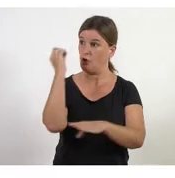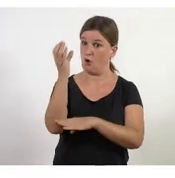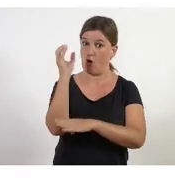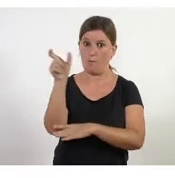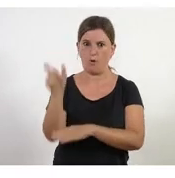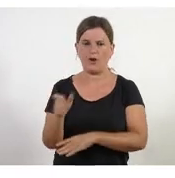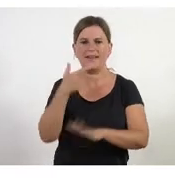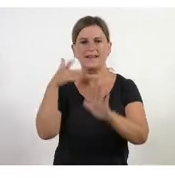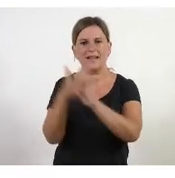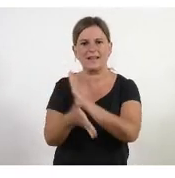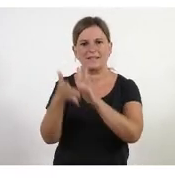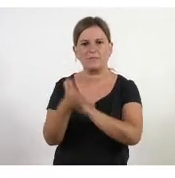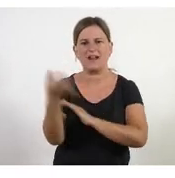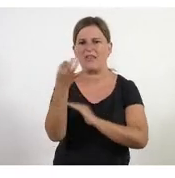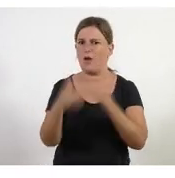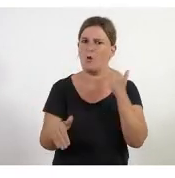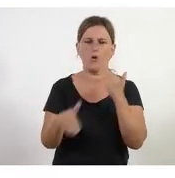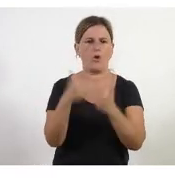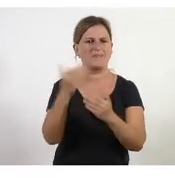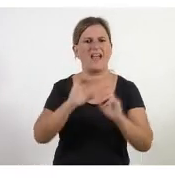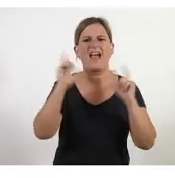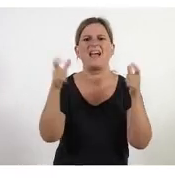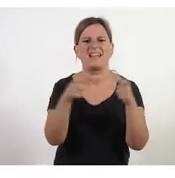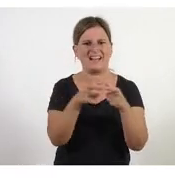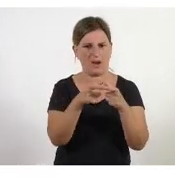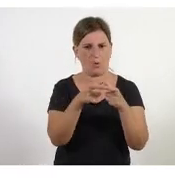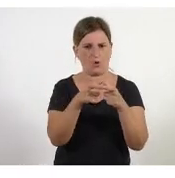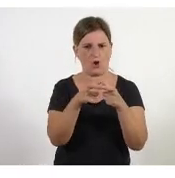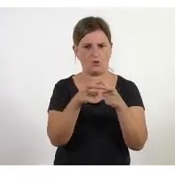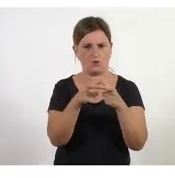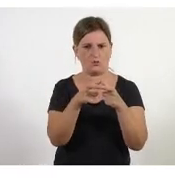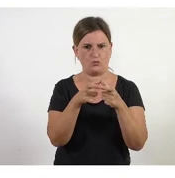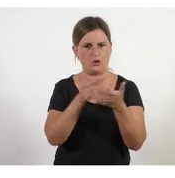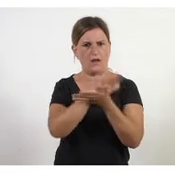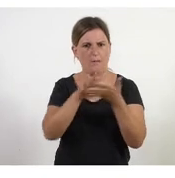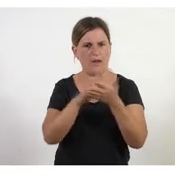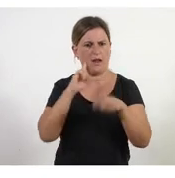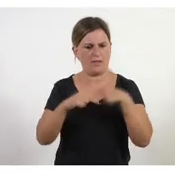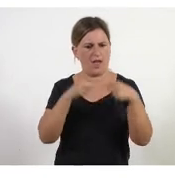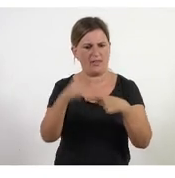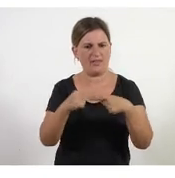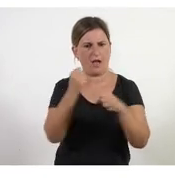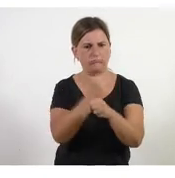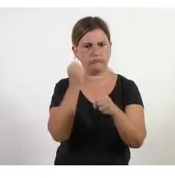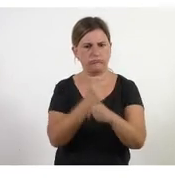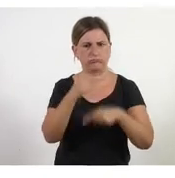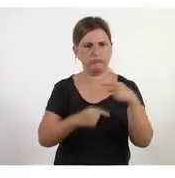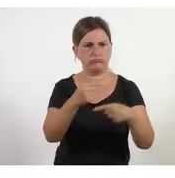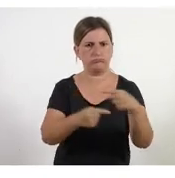que havíem de començar a fer reunions operatives parlant sobre el dia a dia de l'entitat o sobre alguna